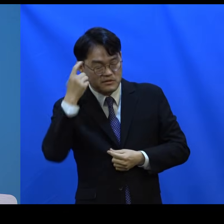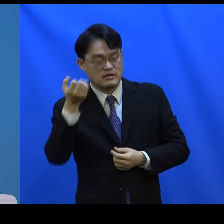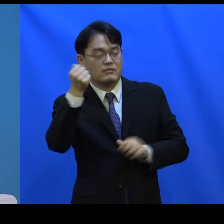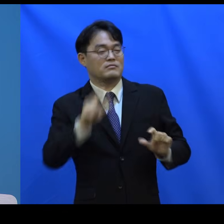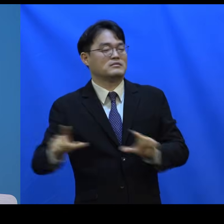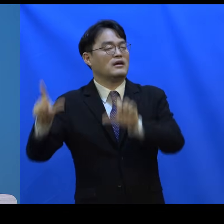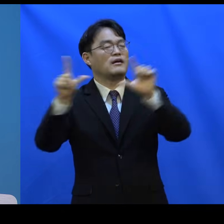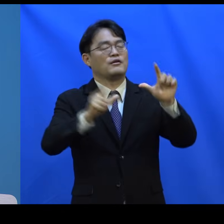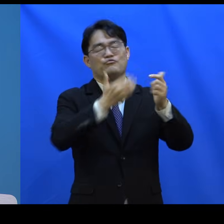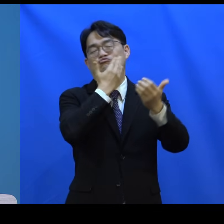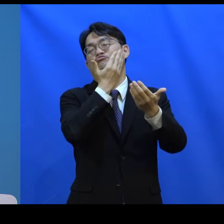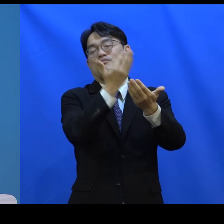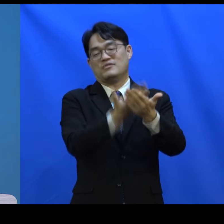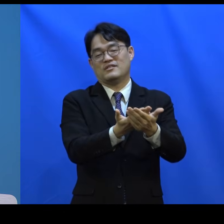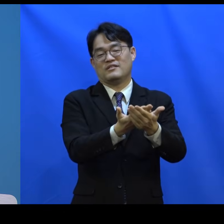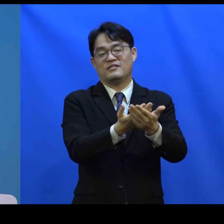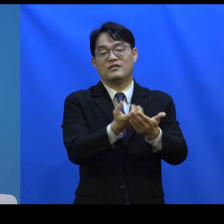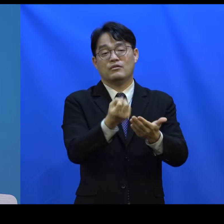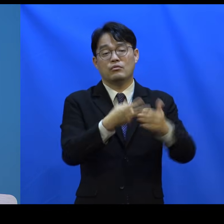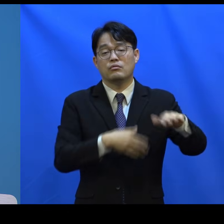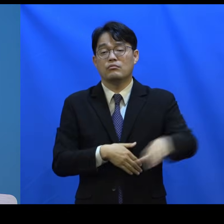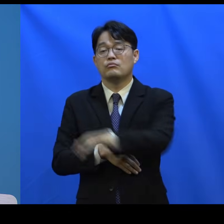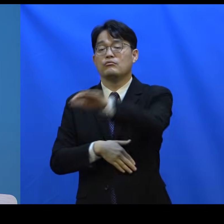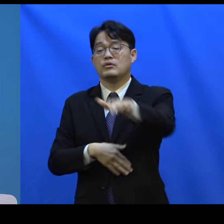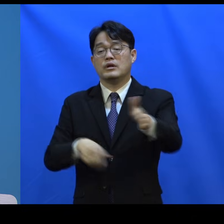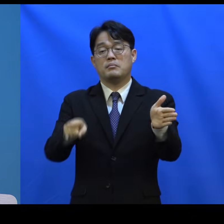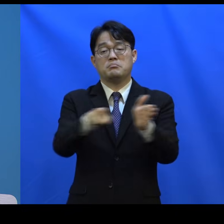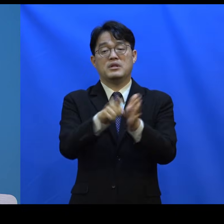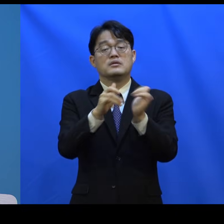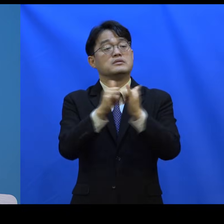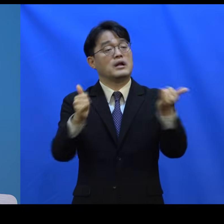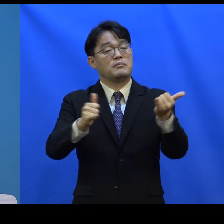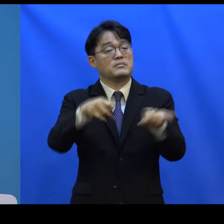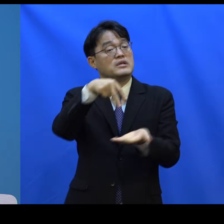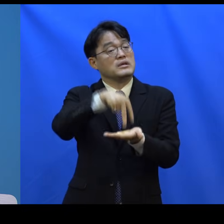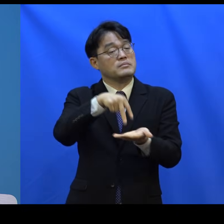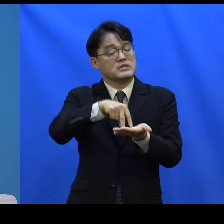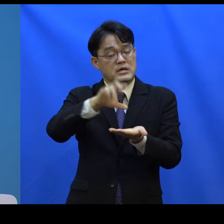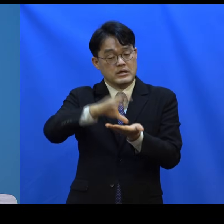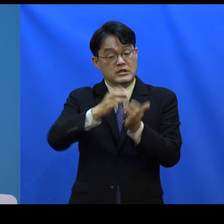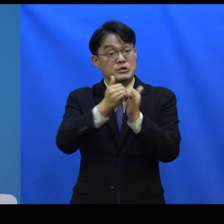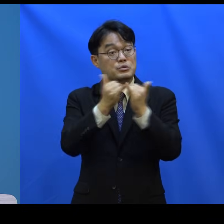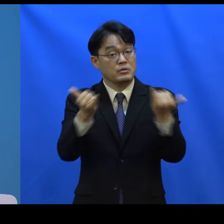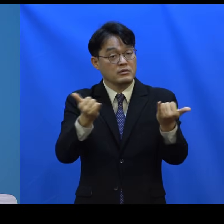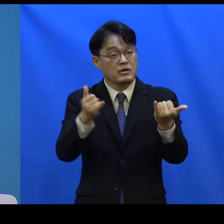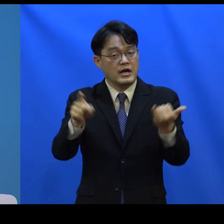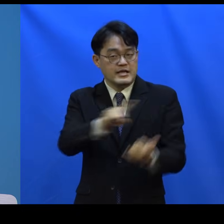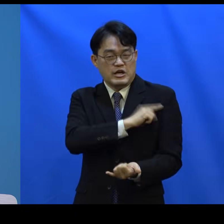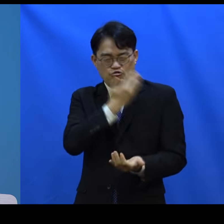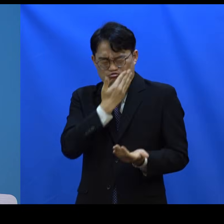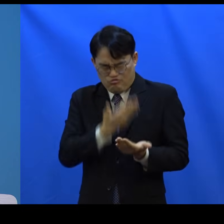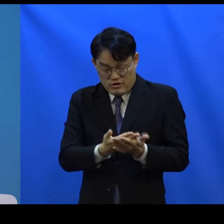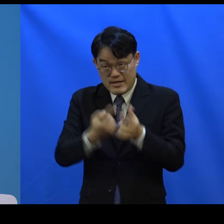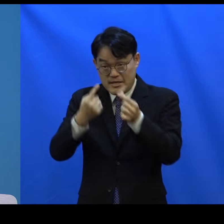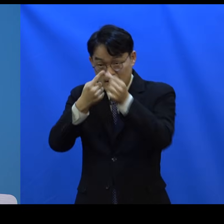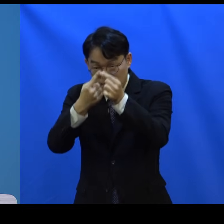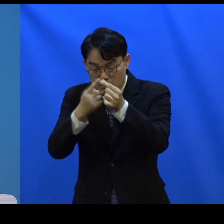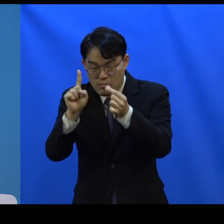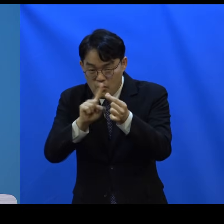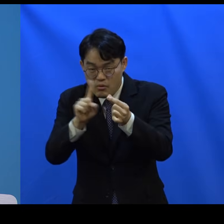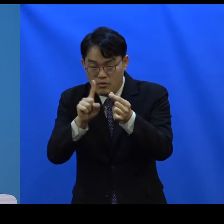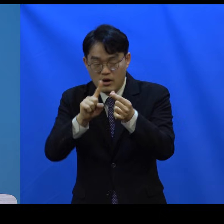이걸 알아야 되는 거죠. 그래서 사실은 우선순위를 바로 정립을 하면 그 다음 동안 우리의